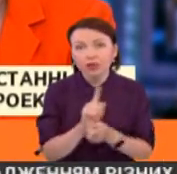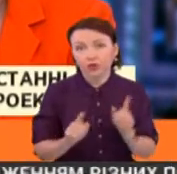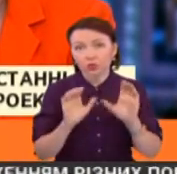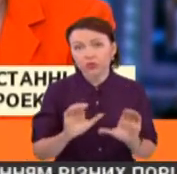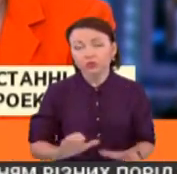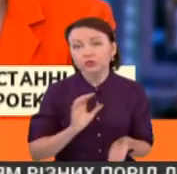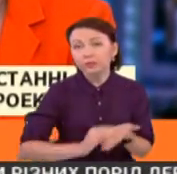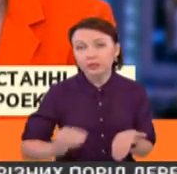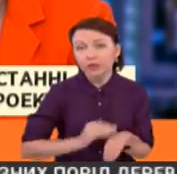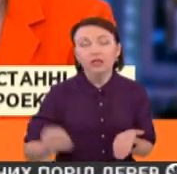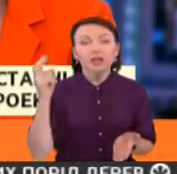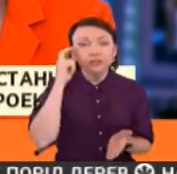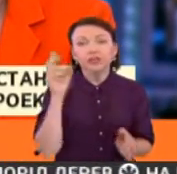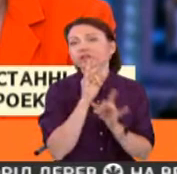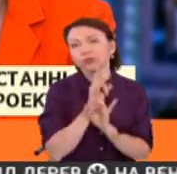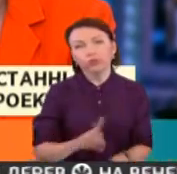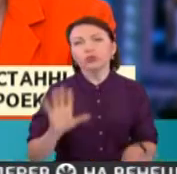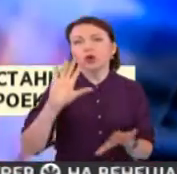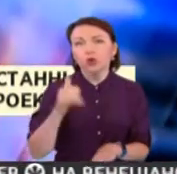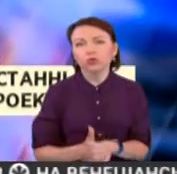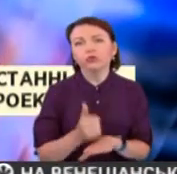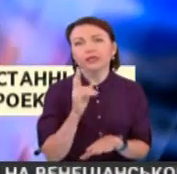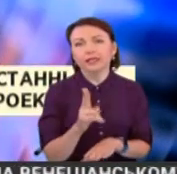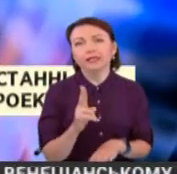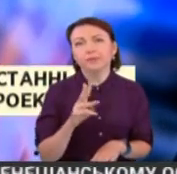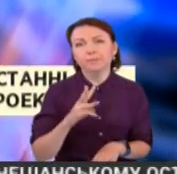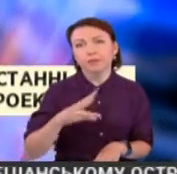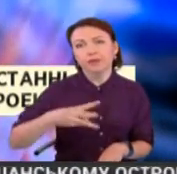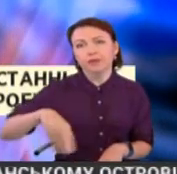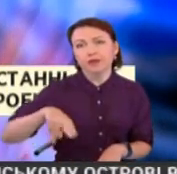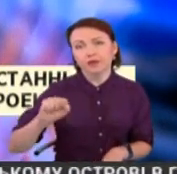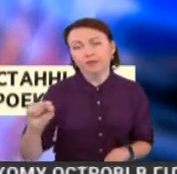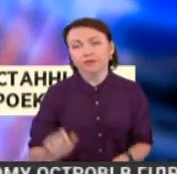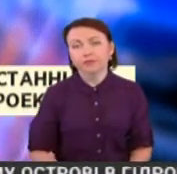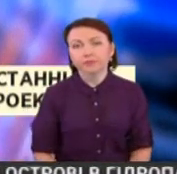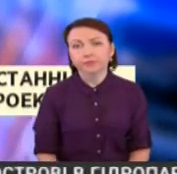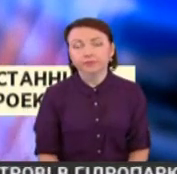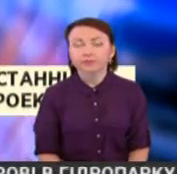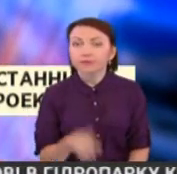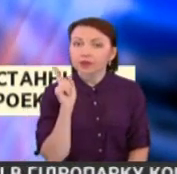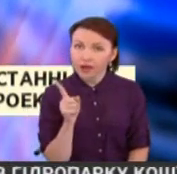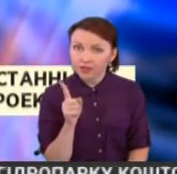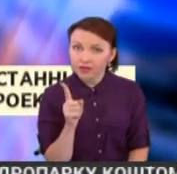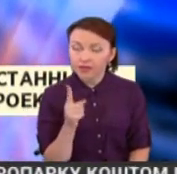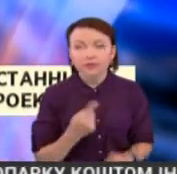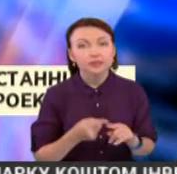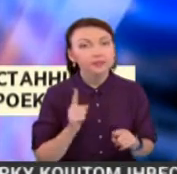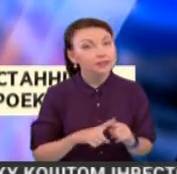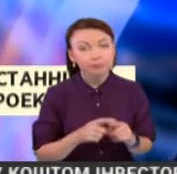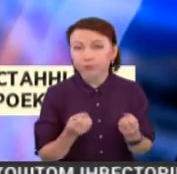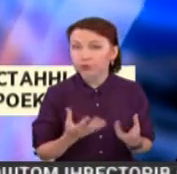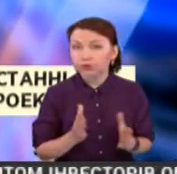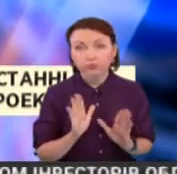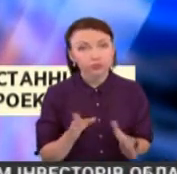конституцію, написати, що в Києві не буде голови Київської міської державної адміністрації. От. Але це просто